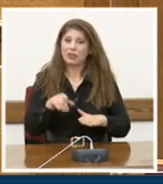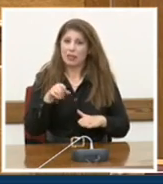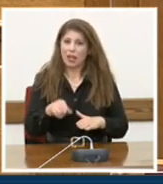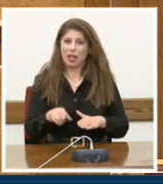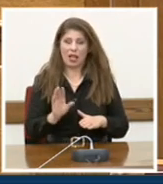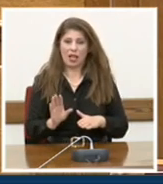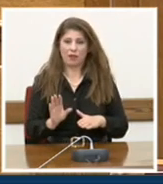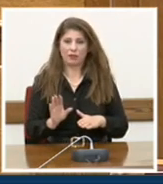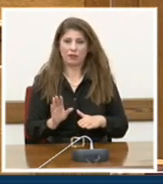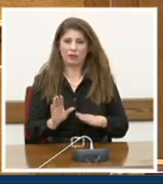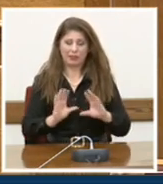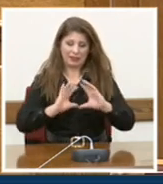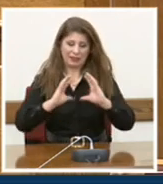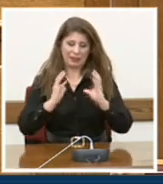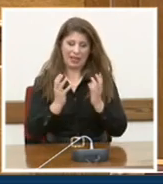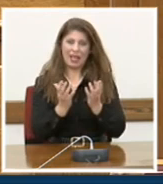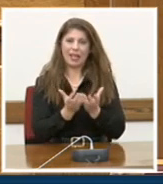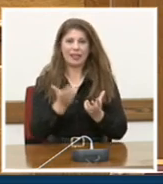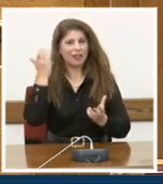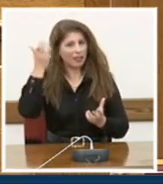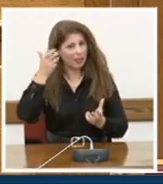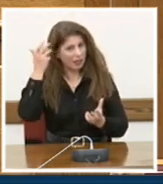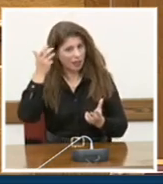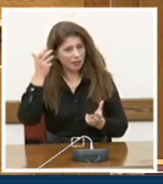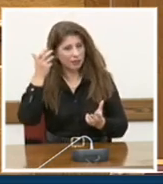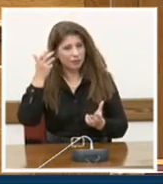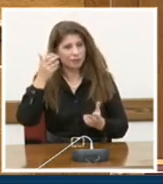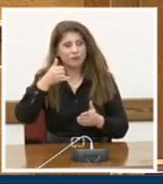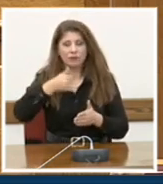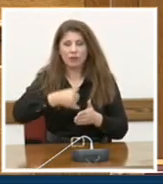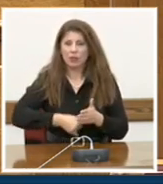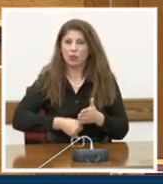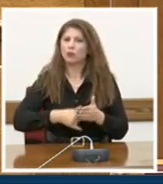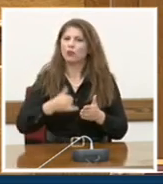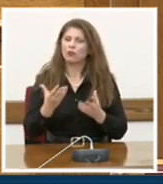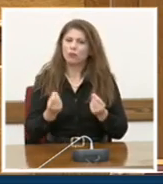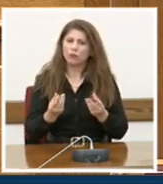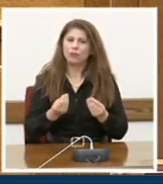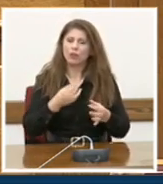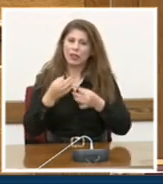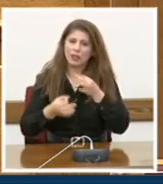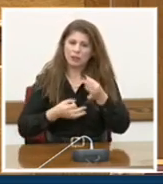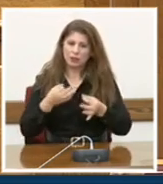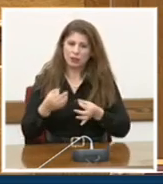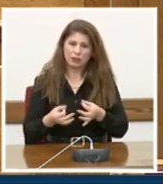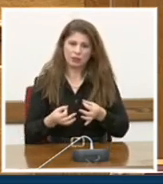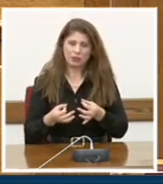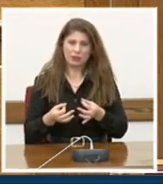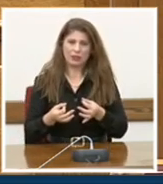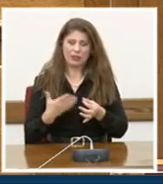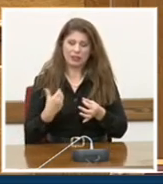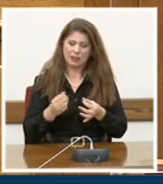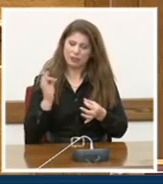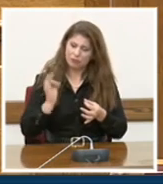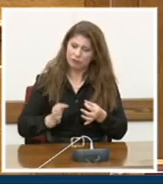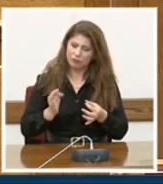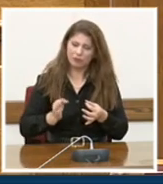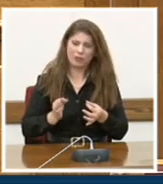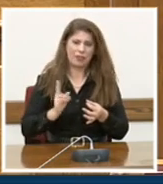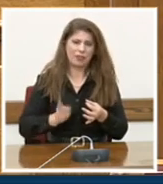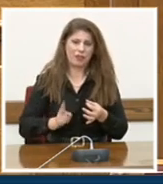σκόπιμα γενικής έννοιας, που στην ουσία οι διάφορες ερμηνείες της περιλαμβάνουν κάθε κίνδυνο ή